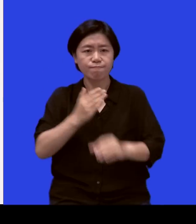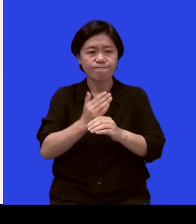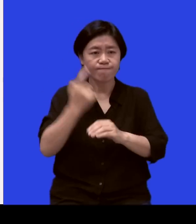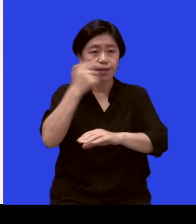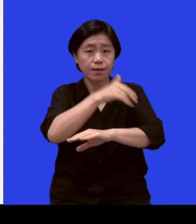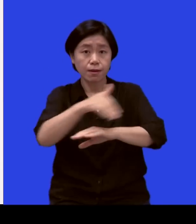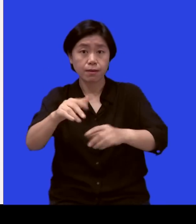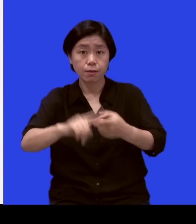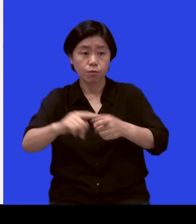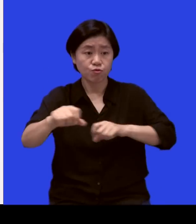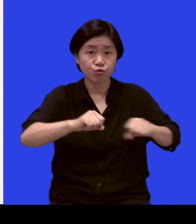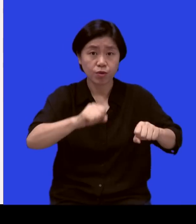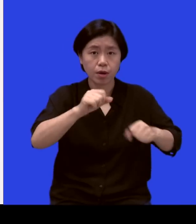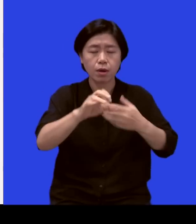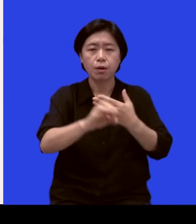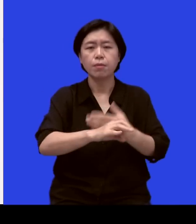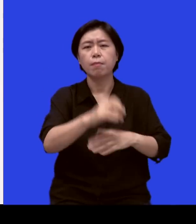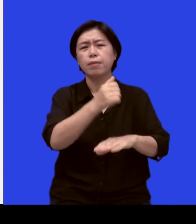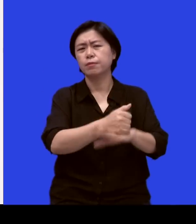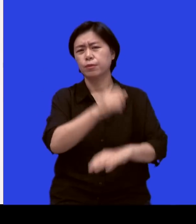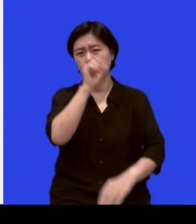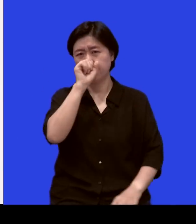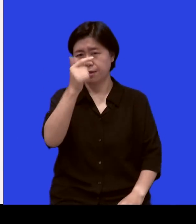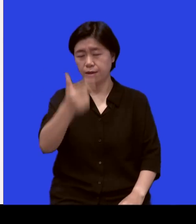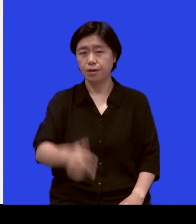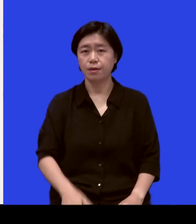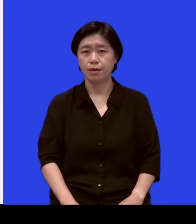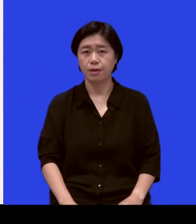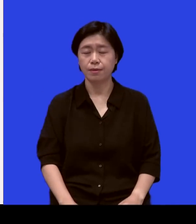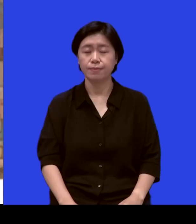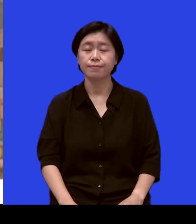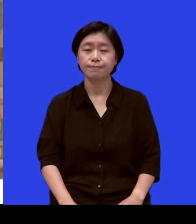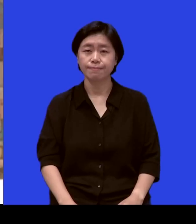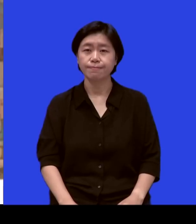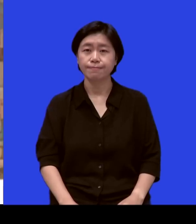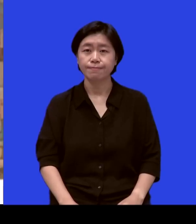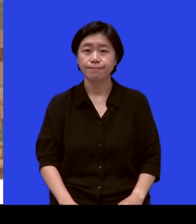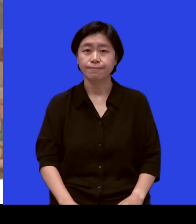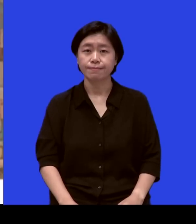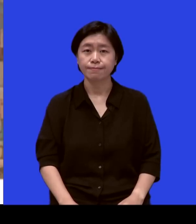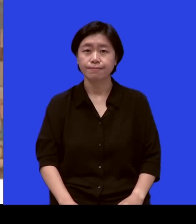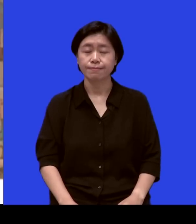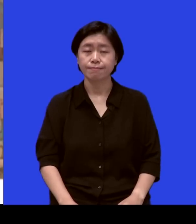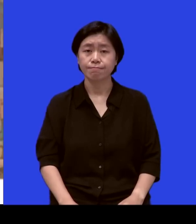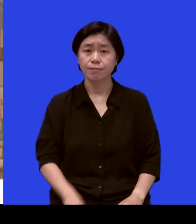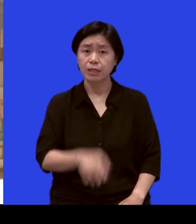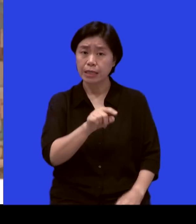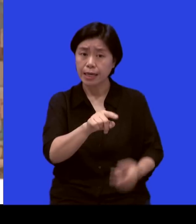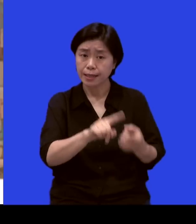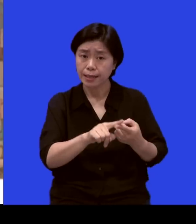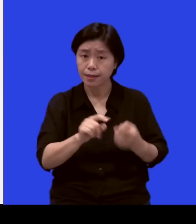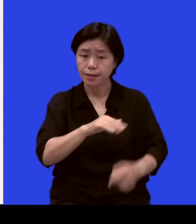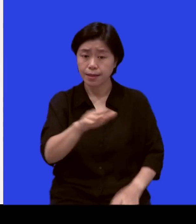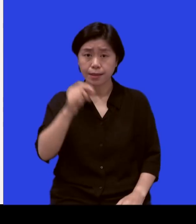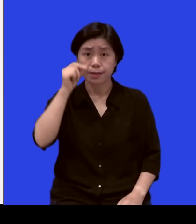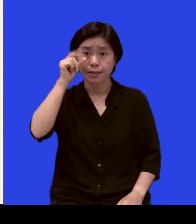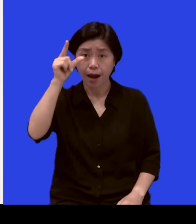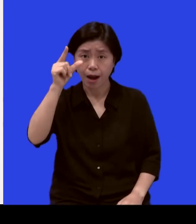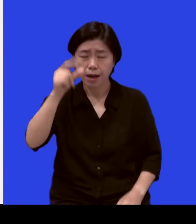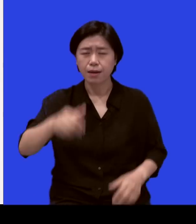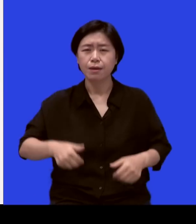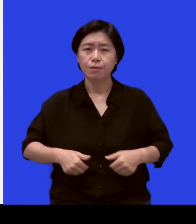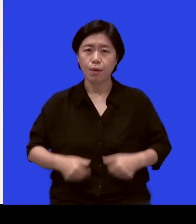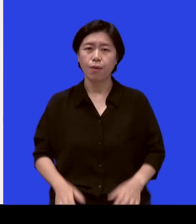꼭 뒤끝이 남기 때문에 또 다른 아픔이 생기는 거예요. 근데 이거를 우리들이 깨닫고